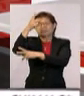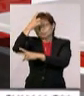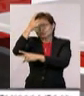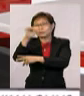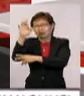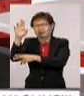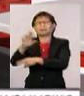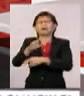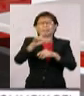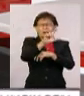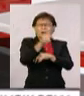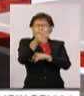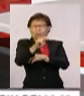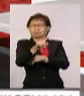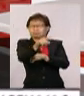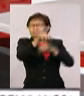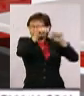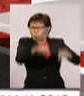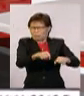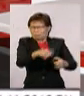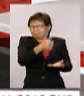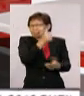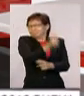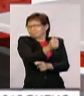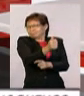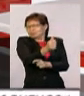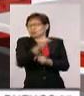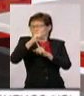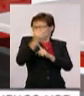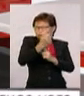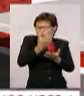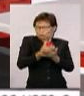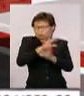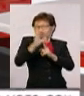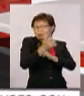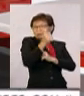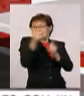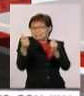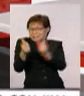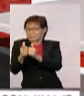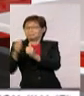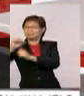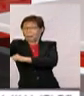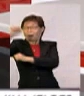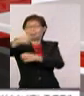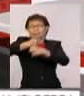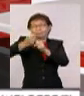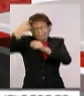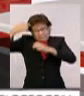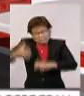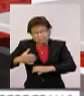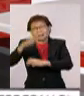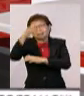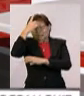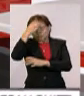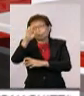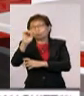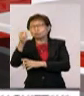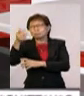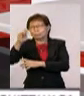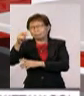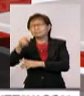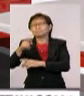berdiri sendiri, kesesamaan dari segi sosial, ekonomi dan budaya dengan Sabah membuatkan keputusan Dato' Rozman